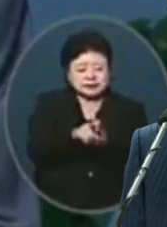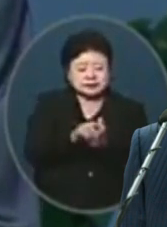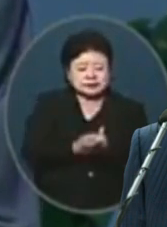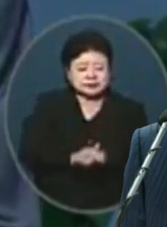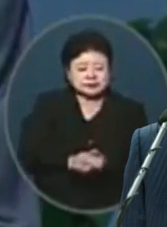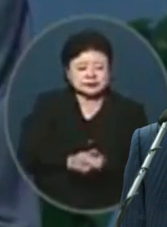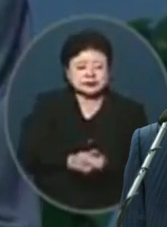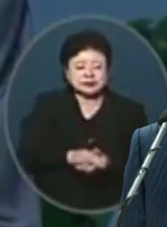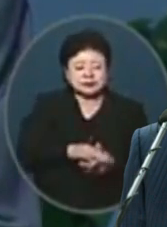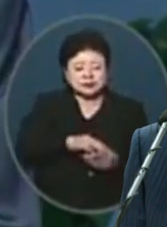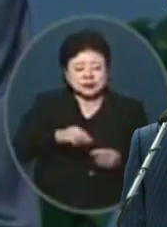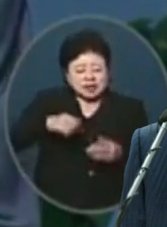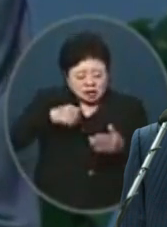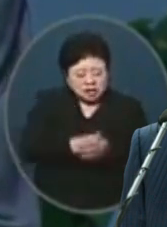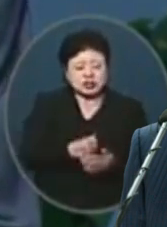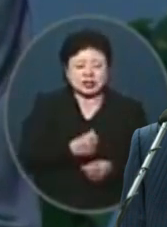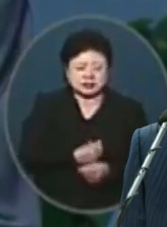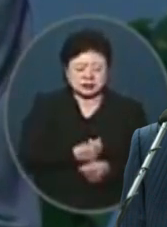선택해서